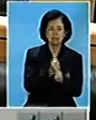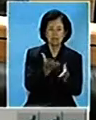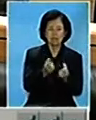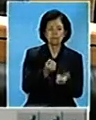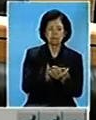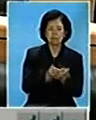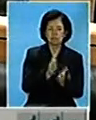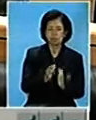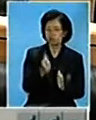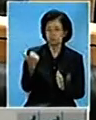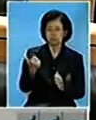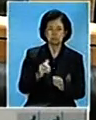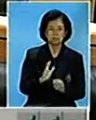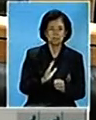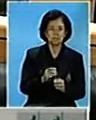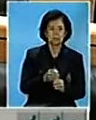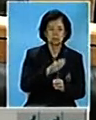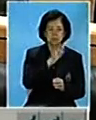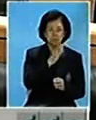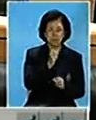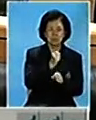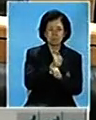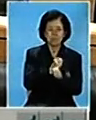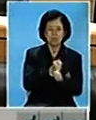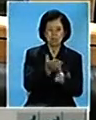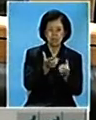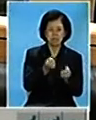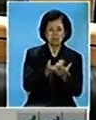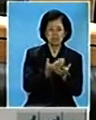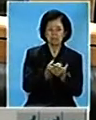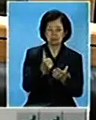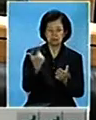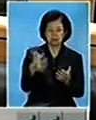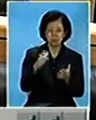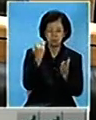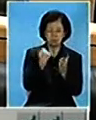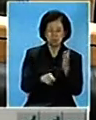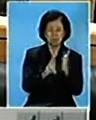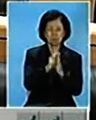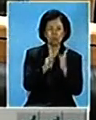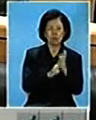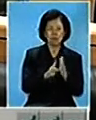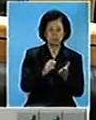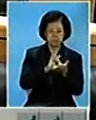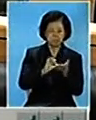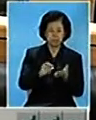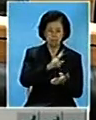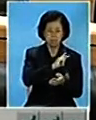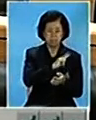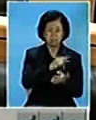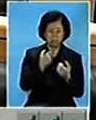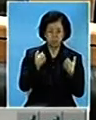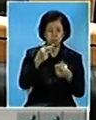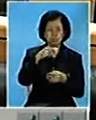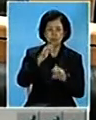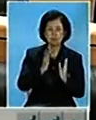ถ้าท่านไปเป็นลูกจ้างรับเงินจากใครเนี่ยมันก็ผิดกฎหมายซึ่งกฎหมายนี้เราก็เขียนกันเองครับแล้วก็มีคนไปร้องและ